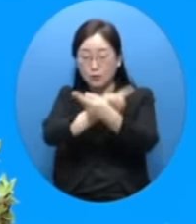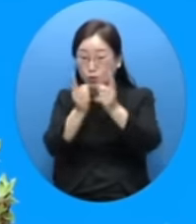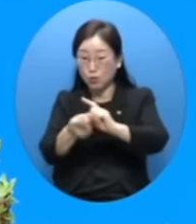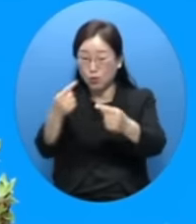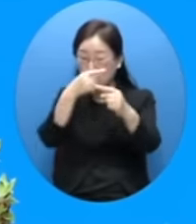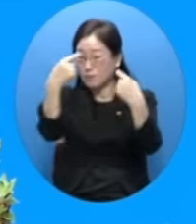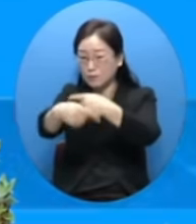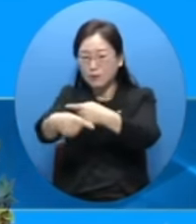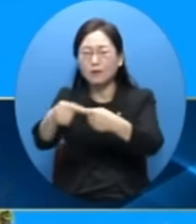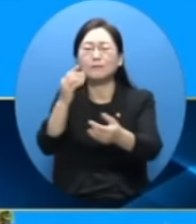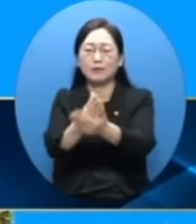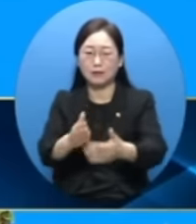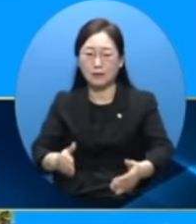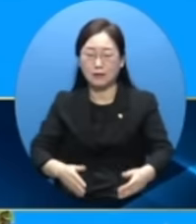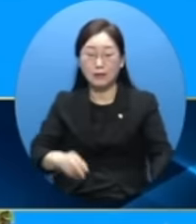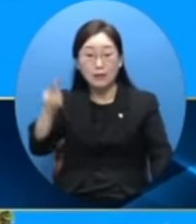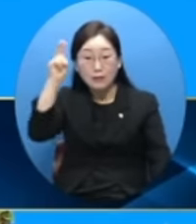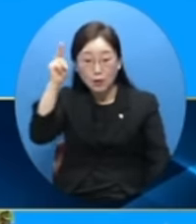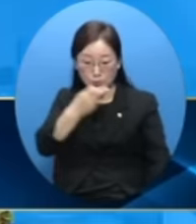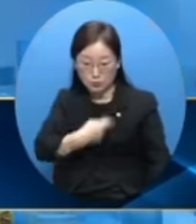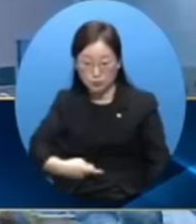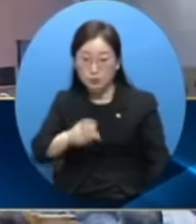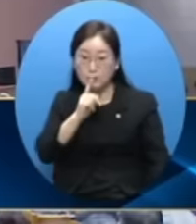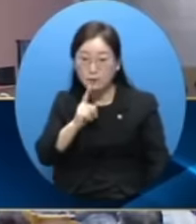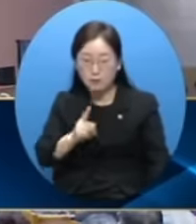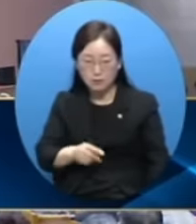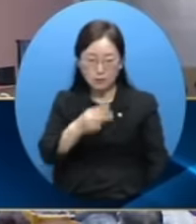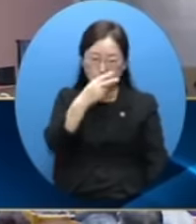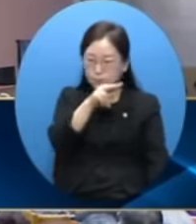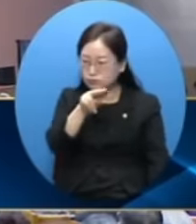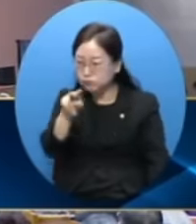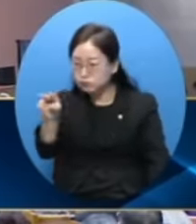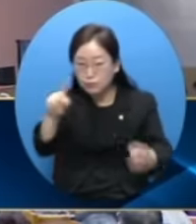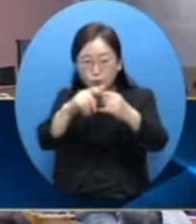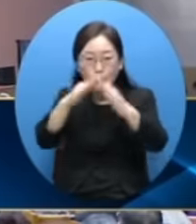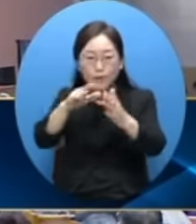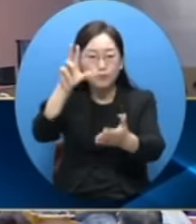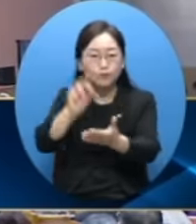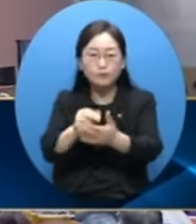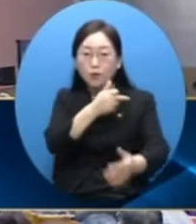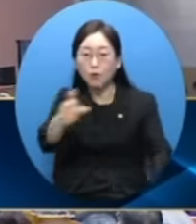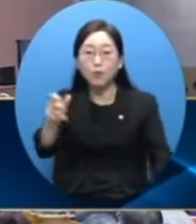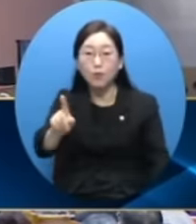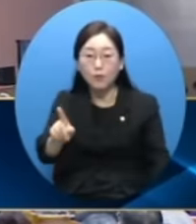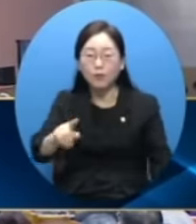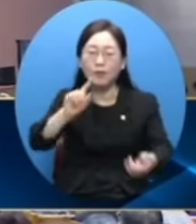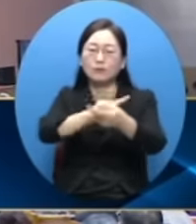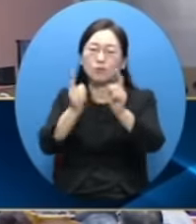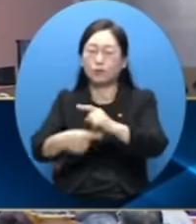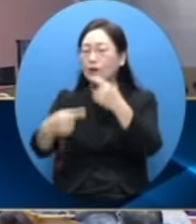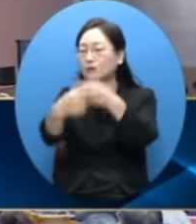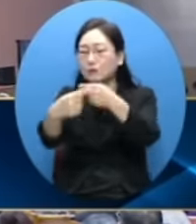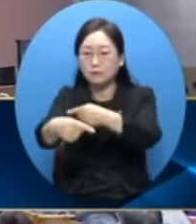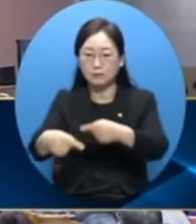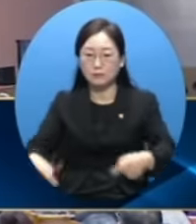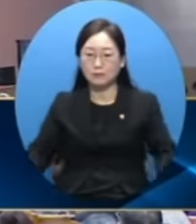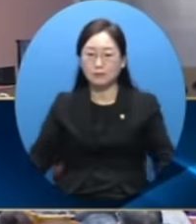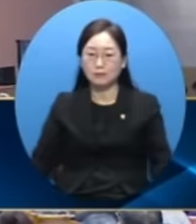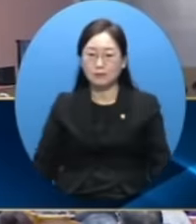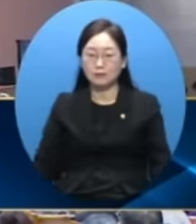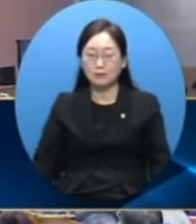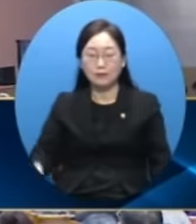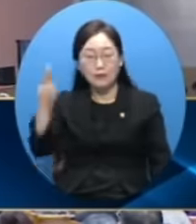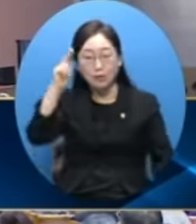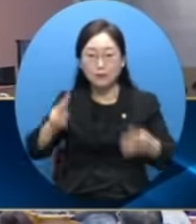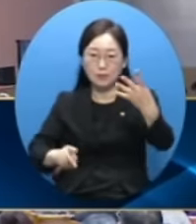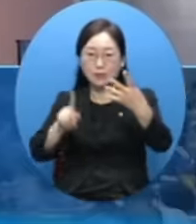것입니다. 야고보 선생님이 보니까 교회 내 가장 큰 문제가 뭐냐, 서로 비방하는 것입니다. 그래서 야고보